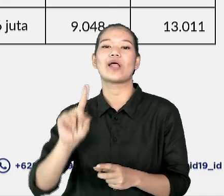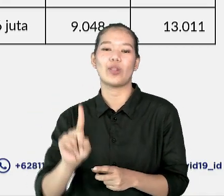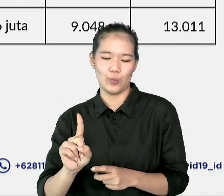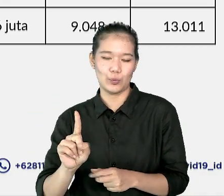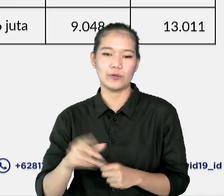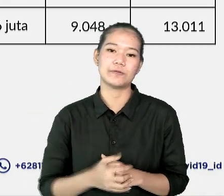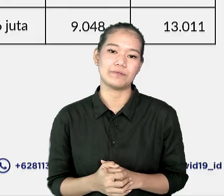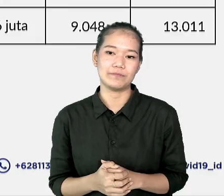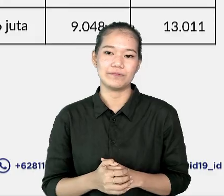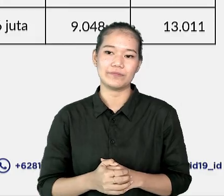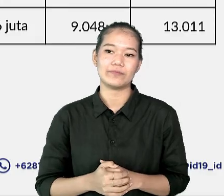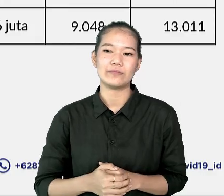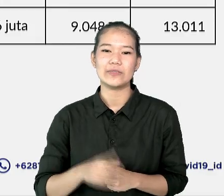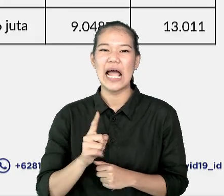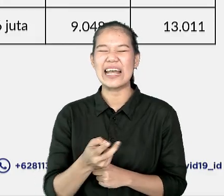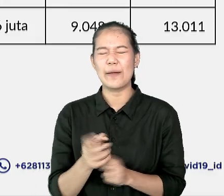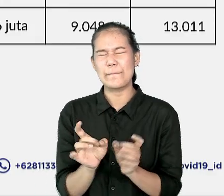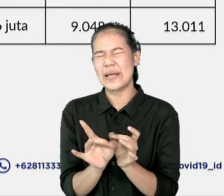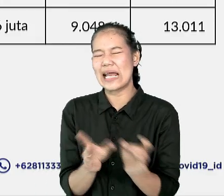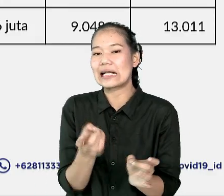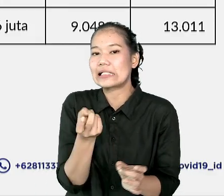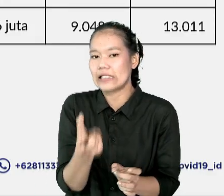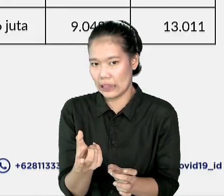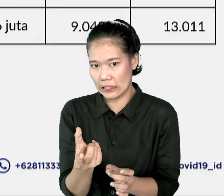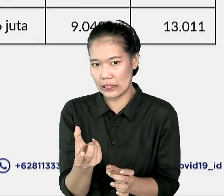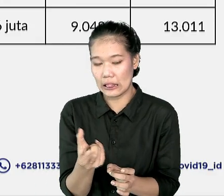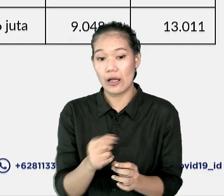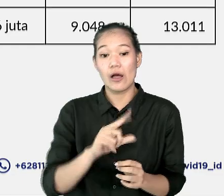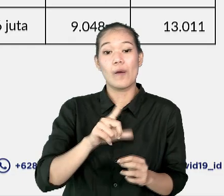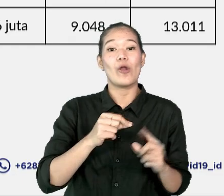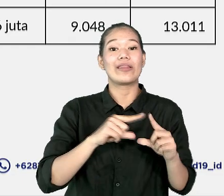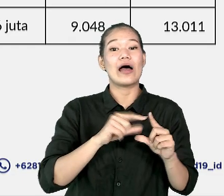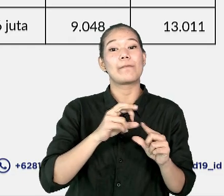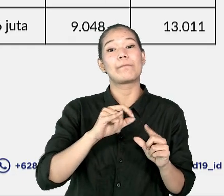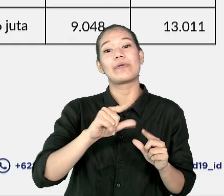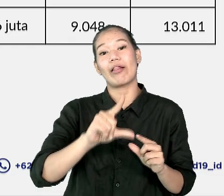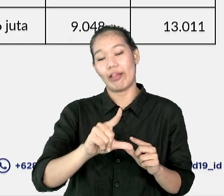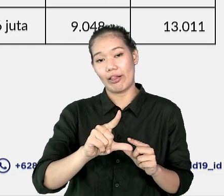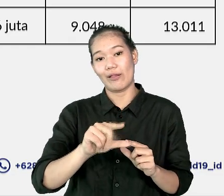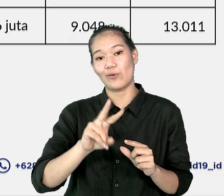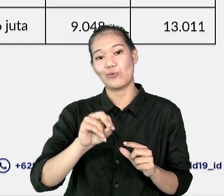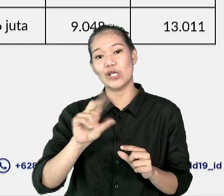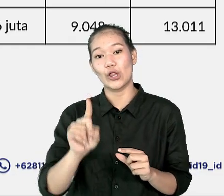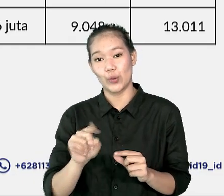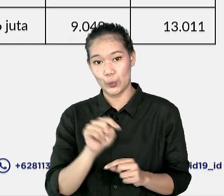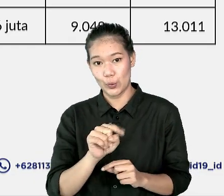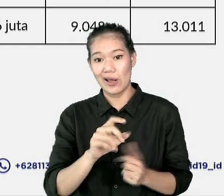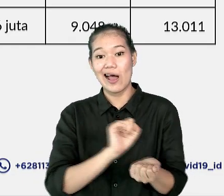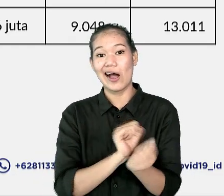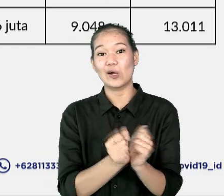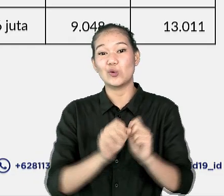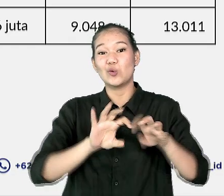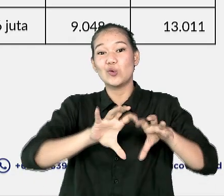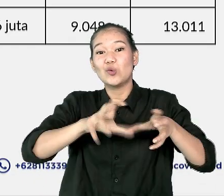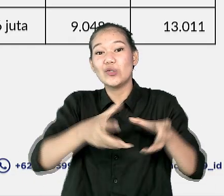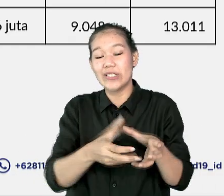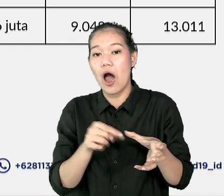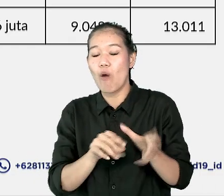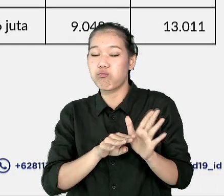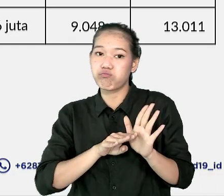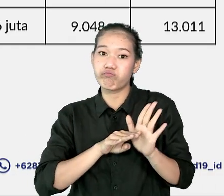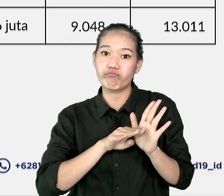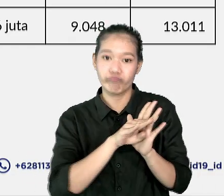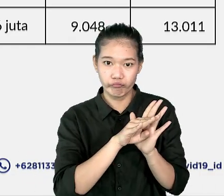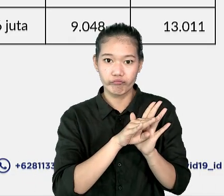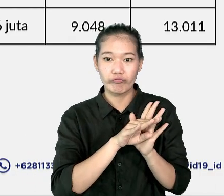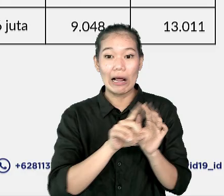2021. Terdapat sedikit perbedaan bahwa pada bulan April 2021, kasus COVID dunia mengalami